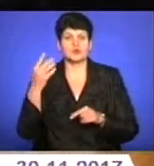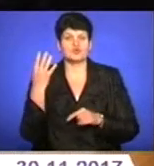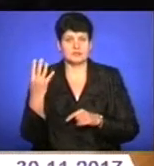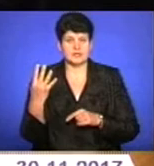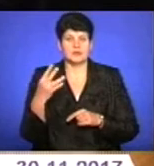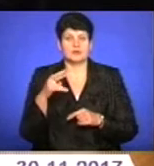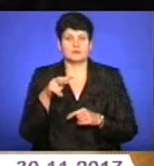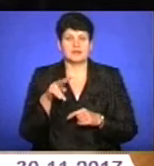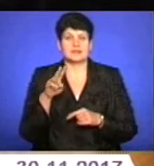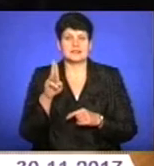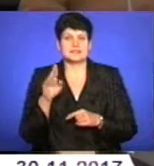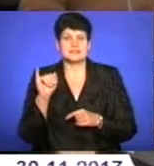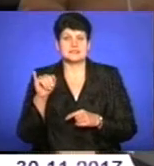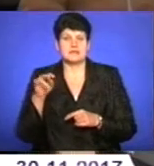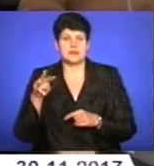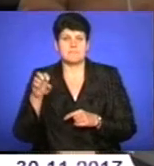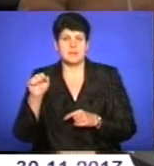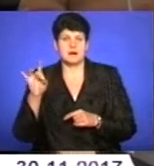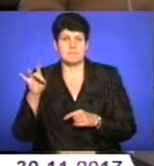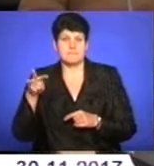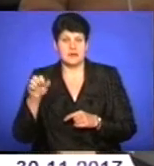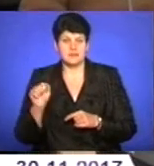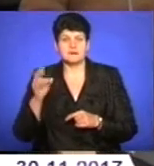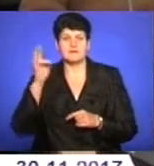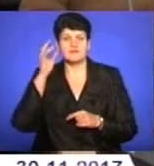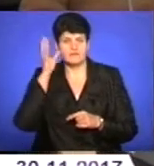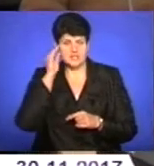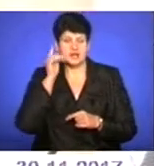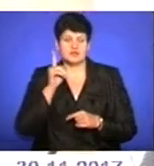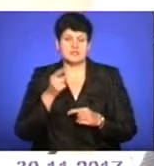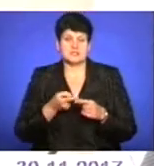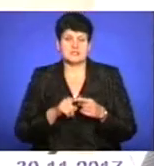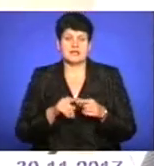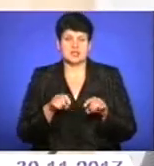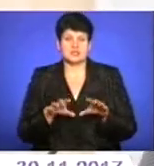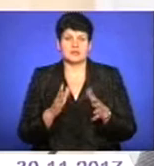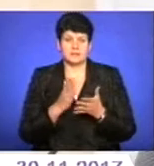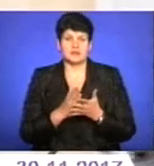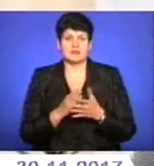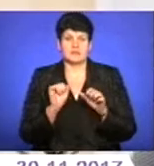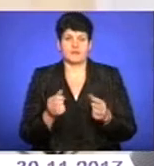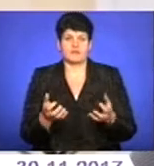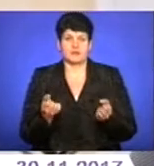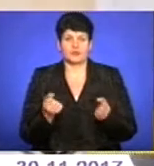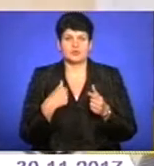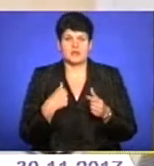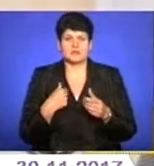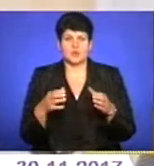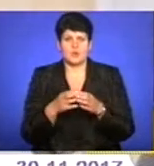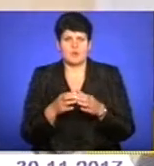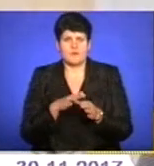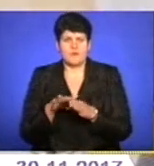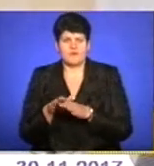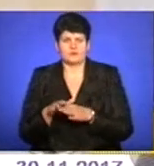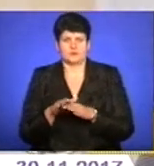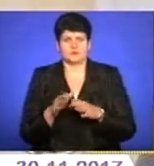Людмила Цімерман вважає, що для прийняття такого рішення міська рада мала підстави. У нас групи переповнені, купа дітей. І якщо ви